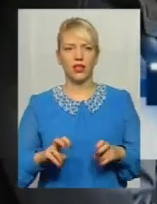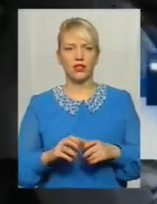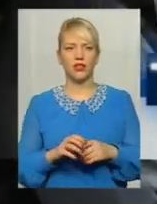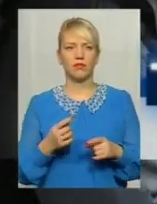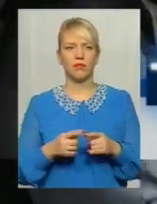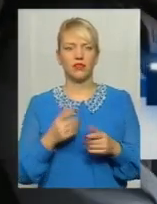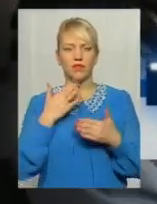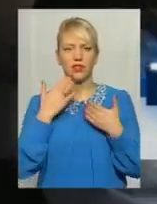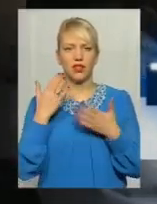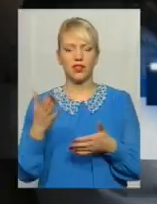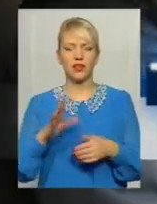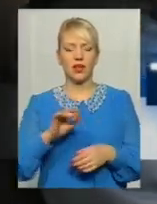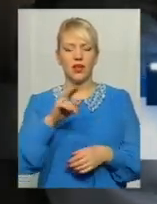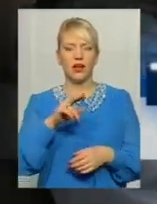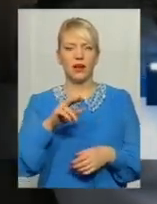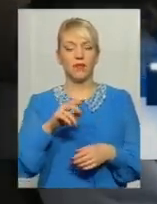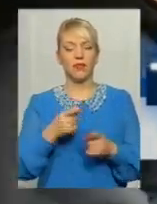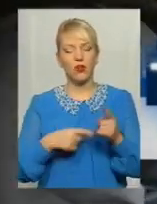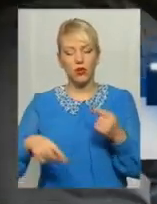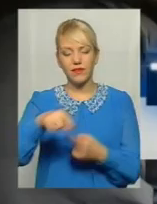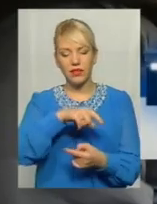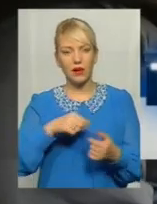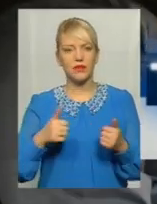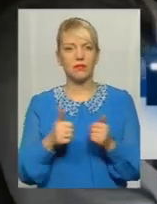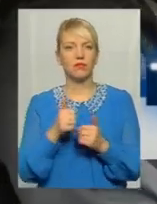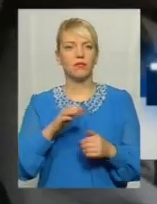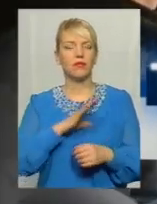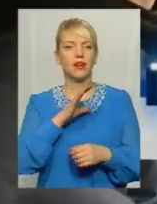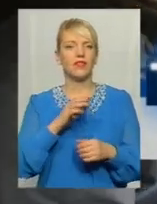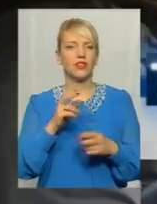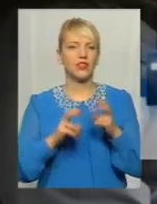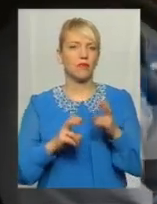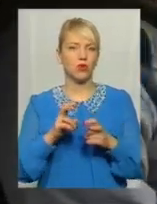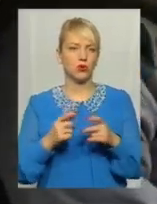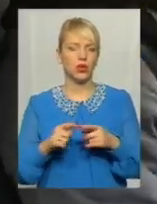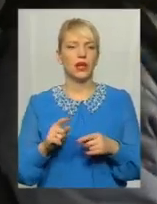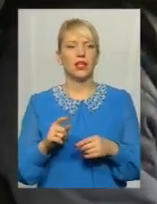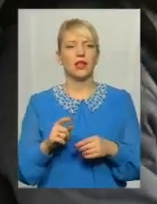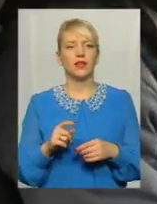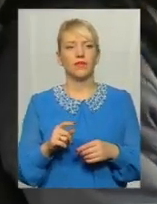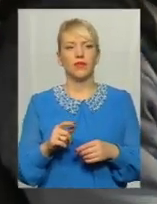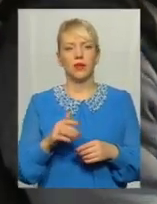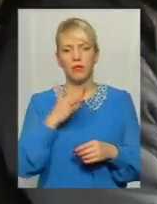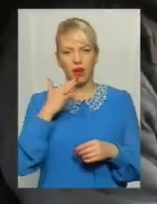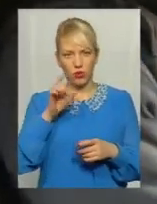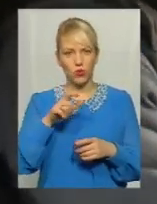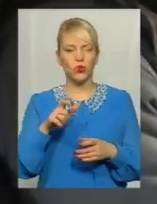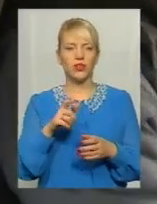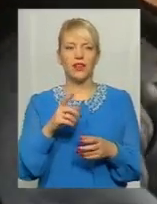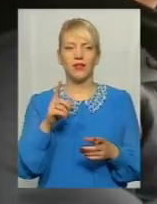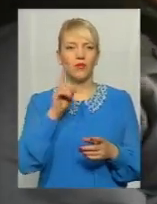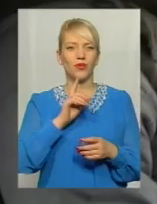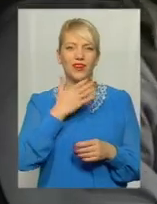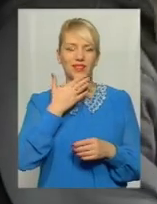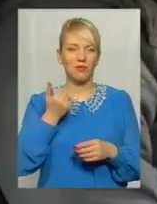ми звертаємося коло бившого кирпічного заводу. Багато людей за сьогодні вже провезли? Особо ні. Ще